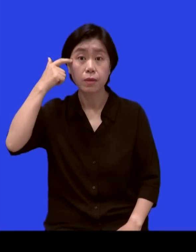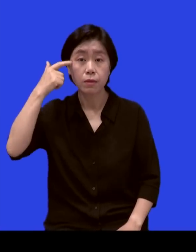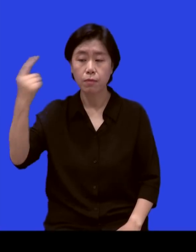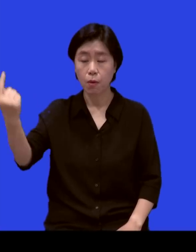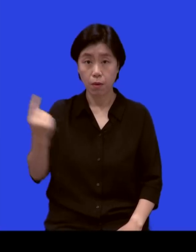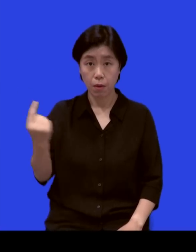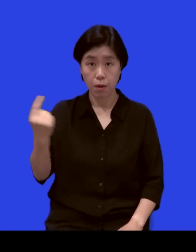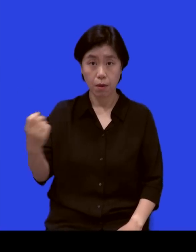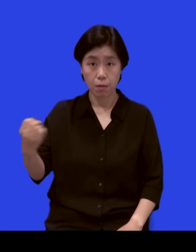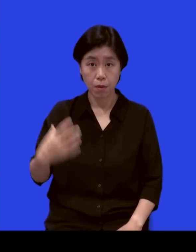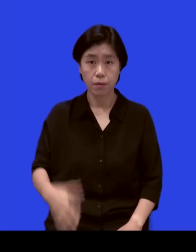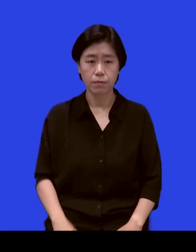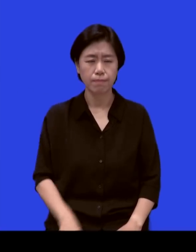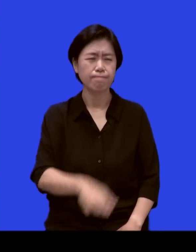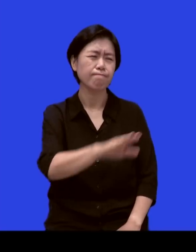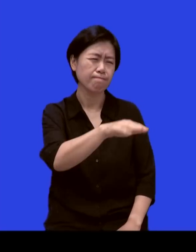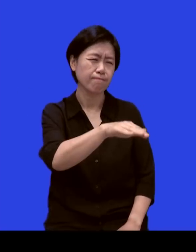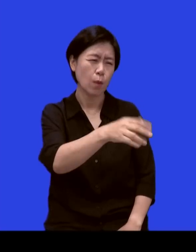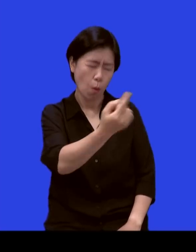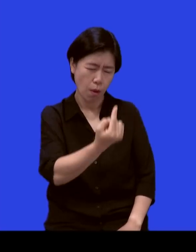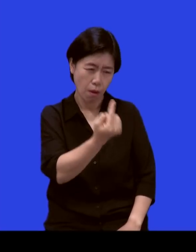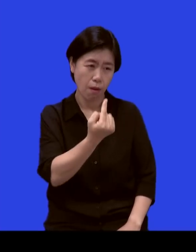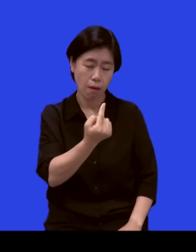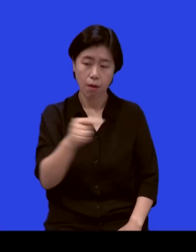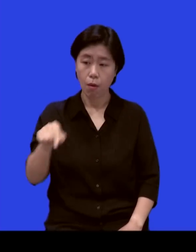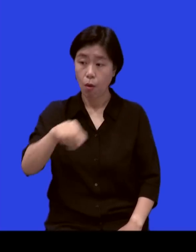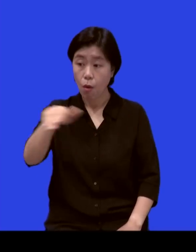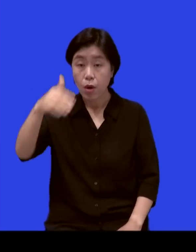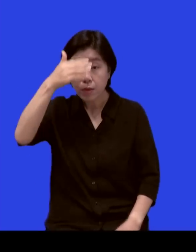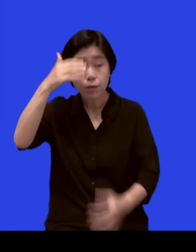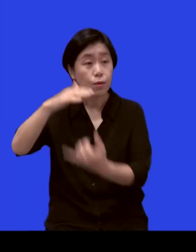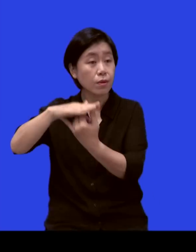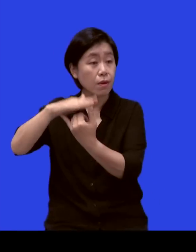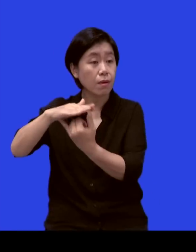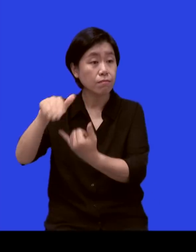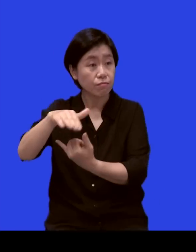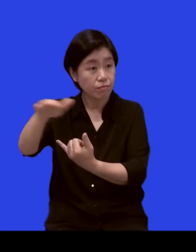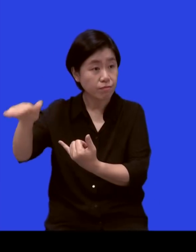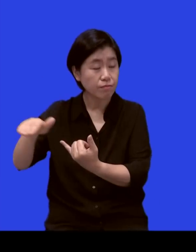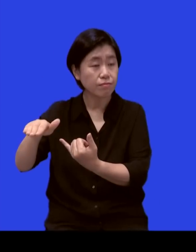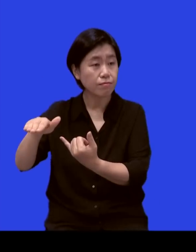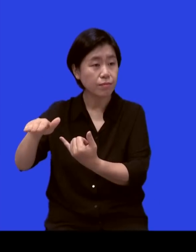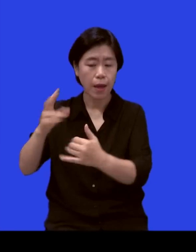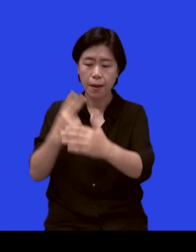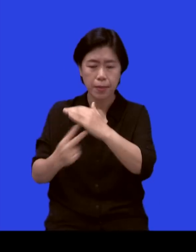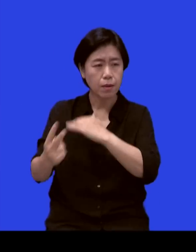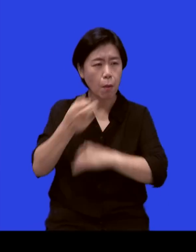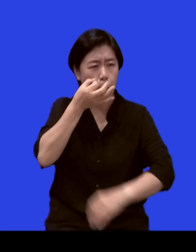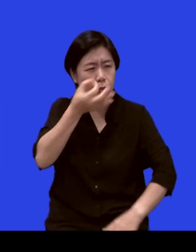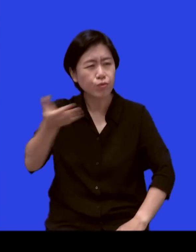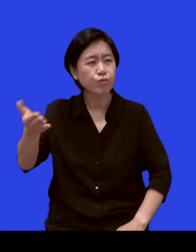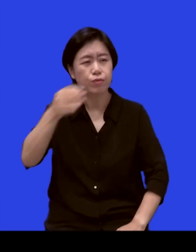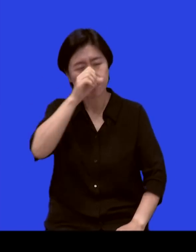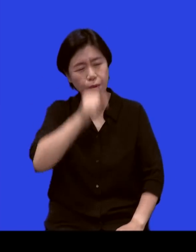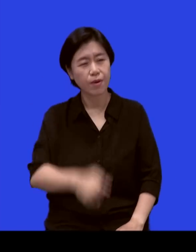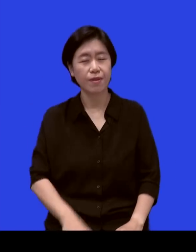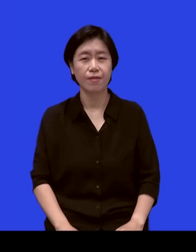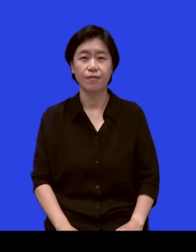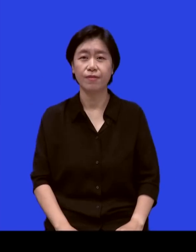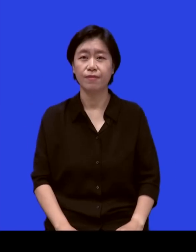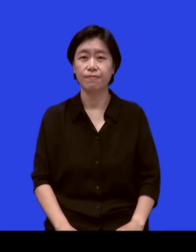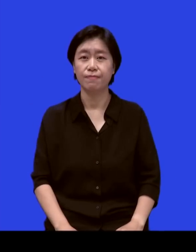오셨더니 여기 와서 아이들한테 좀 이렇게 좀 비전도 주시고 예. 그러면